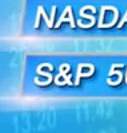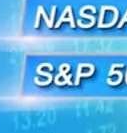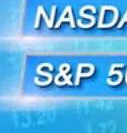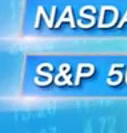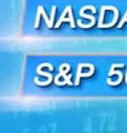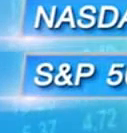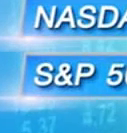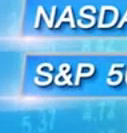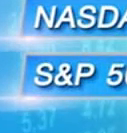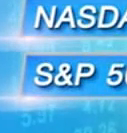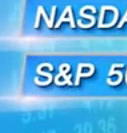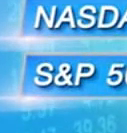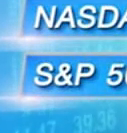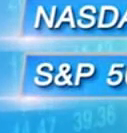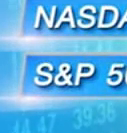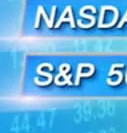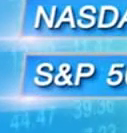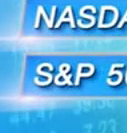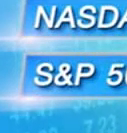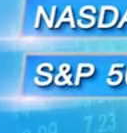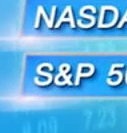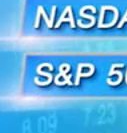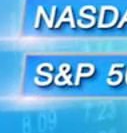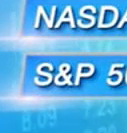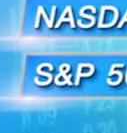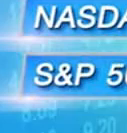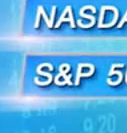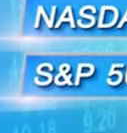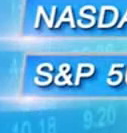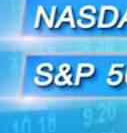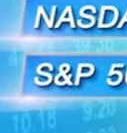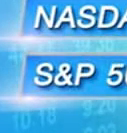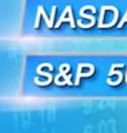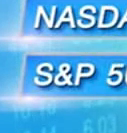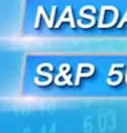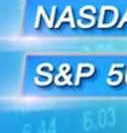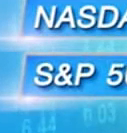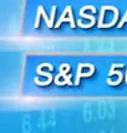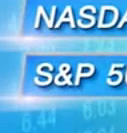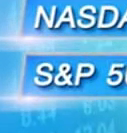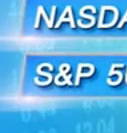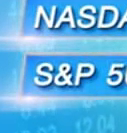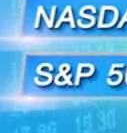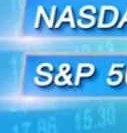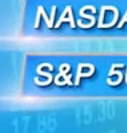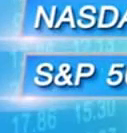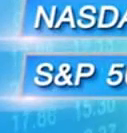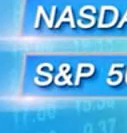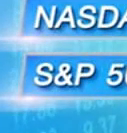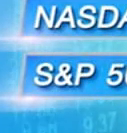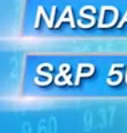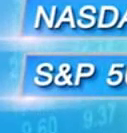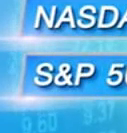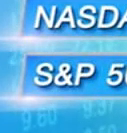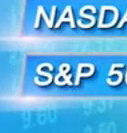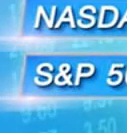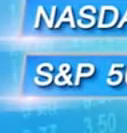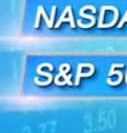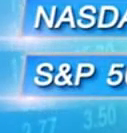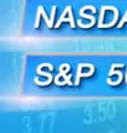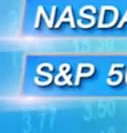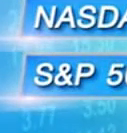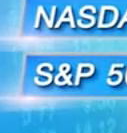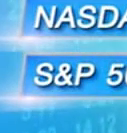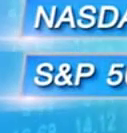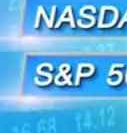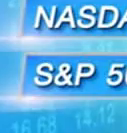18,214.42 จุดสวนทางกับ Nasdaq ที่บวกขึ้นมาได้ถึง 20.75 จุดขณะที่ S&P 500ลดลงไป